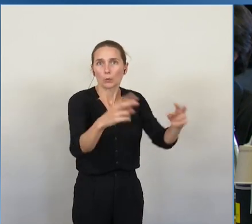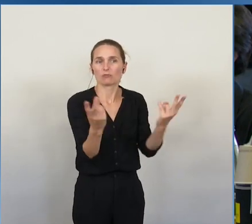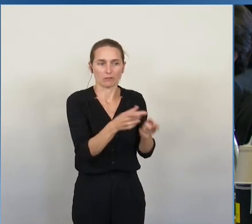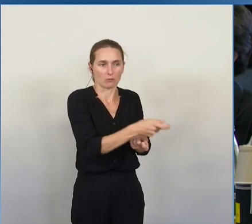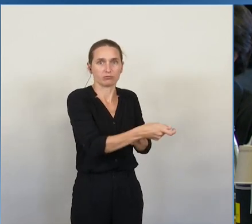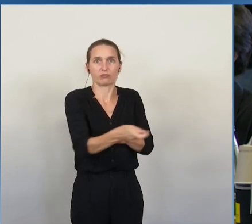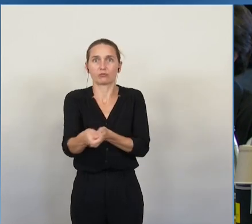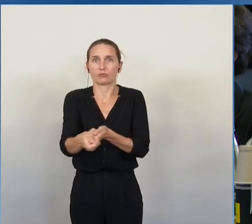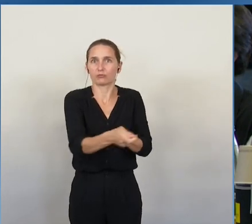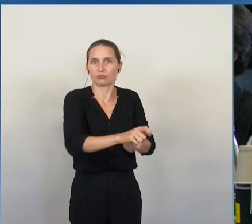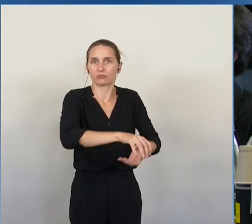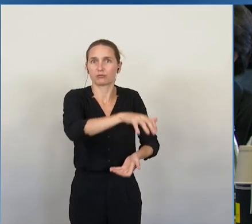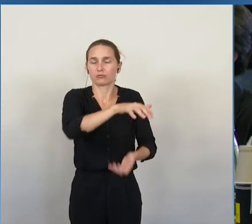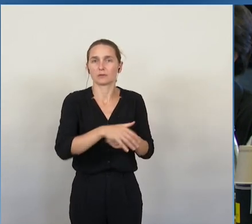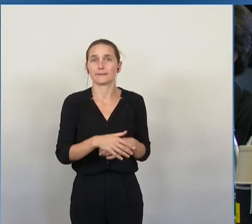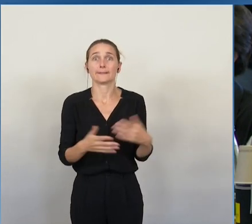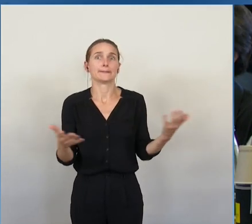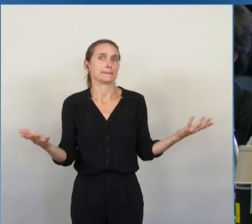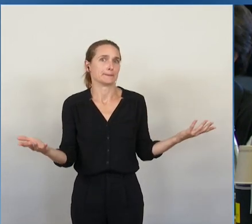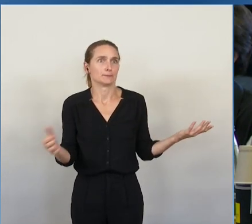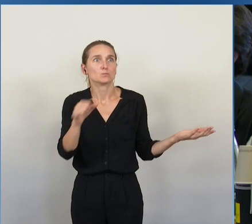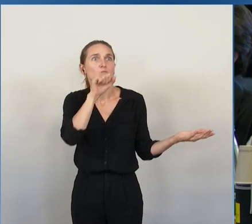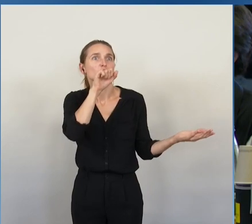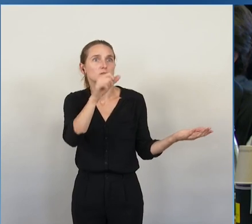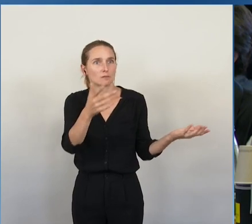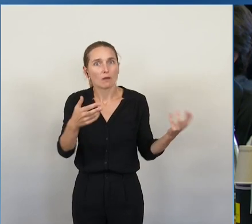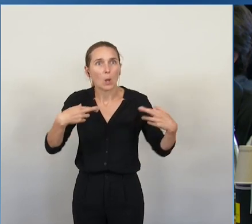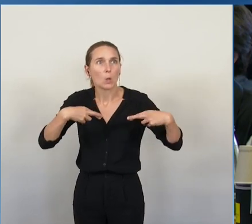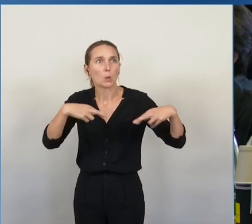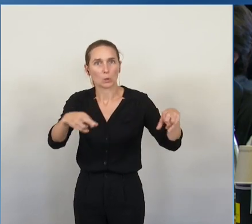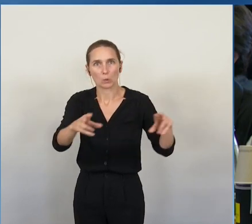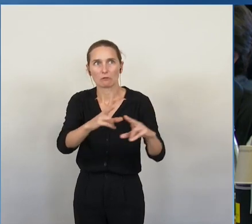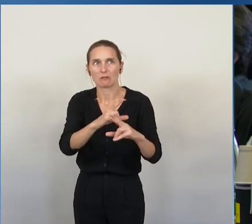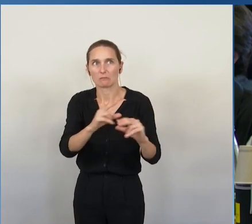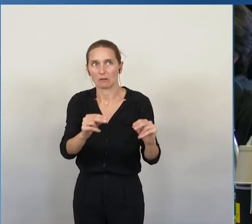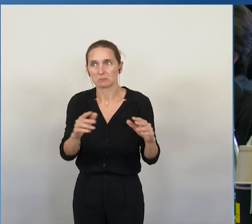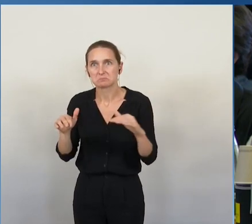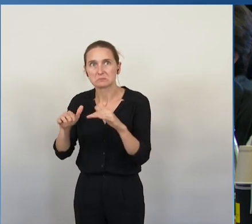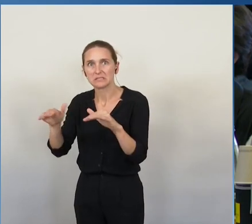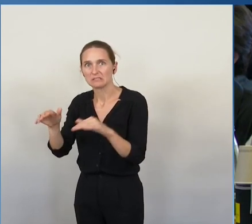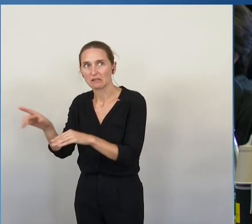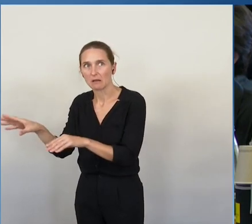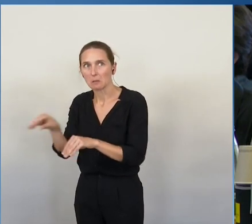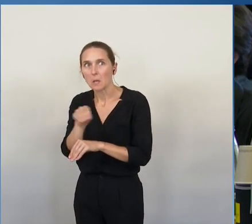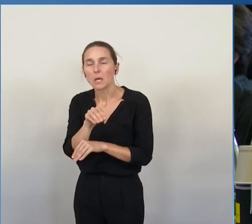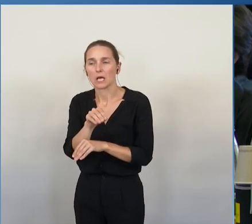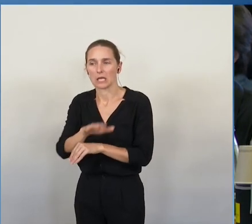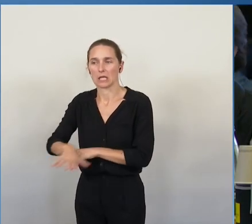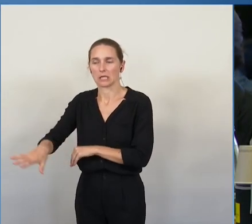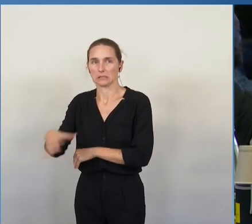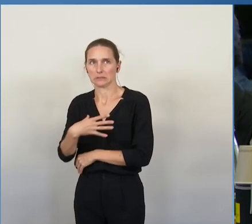apprécié votre votre vision de la propreté des rues grenobloises et chaque grenoblois appréciera ce